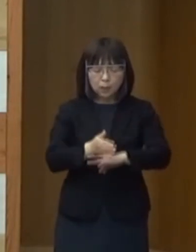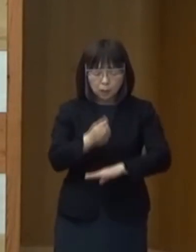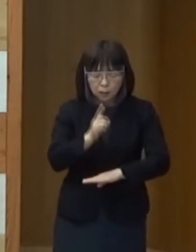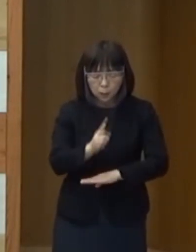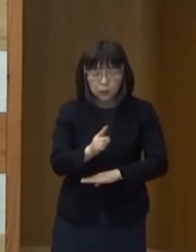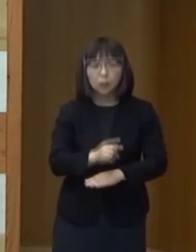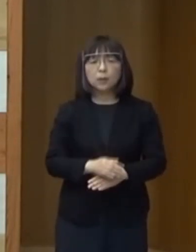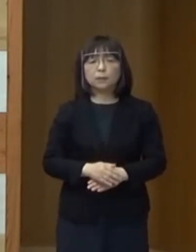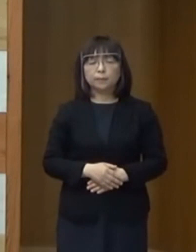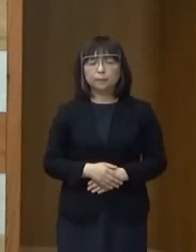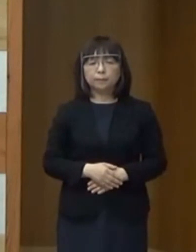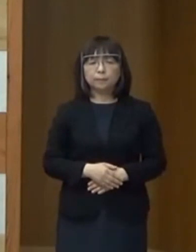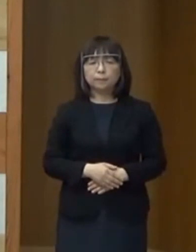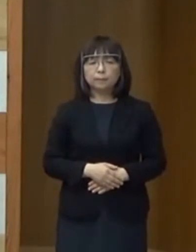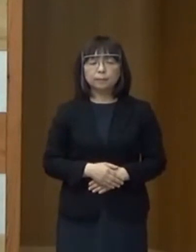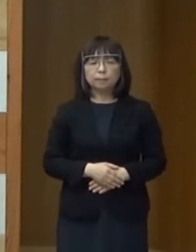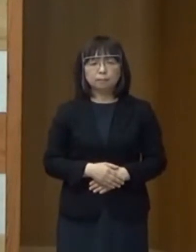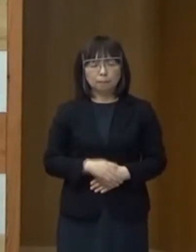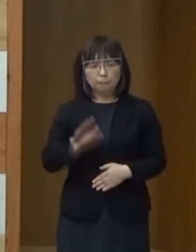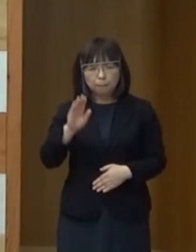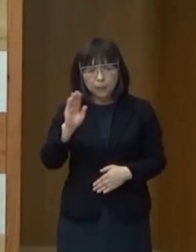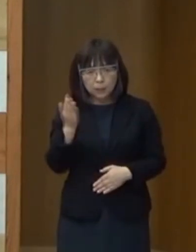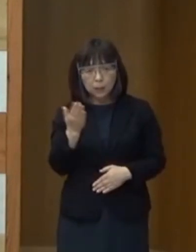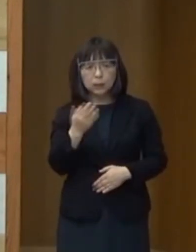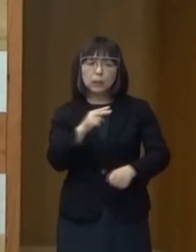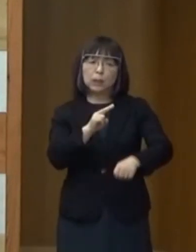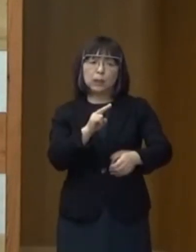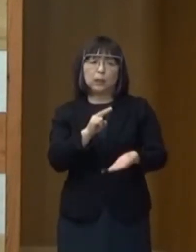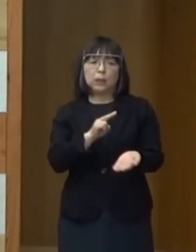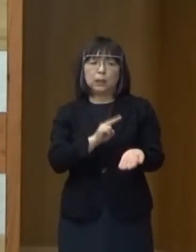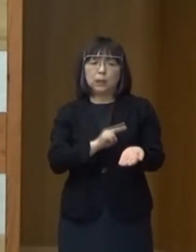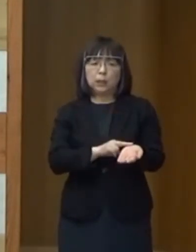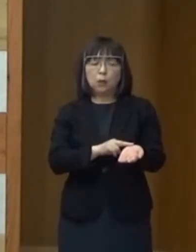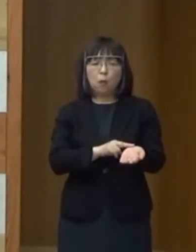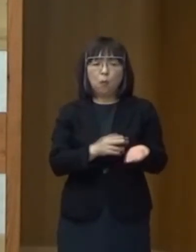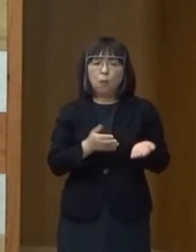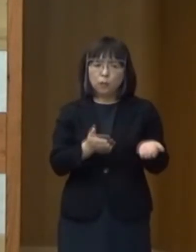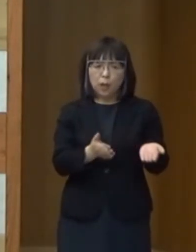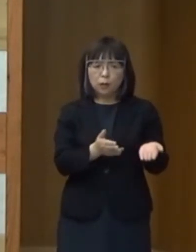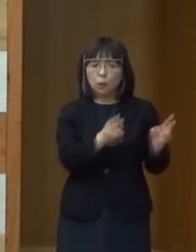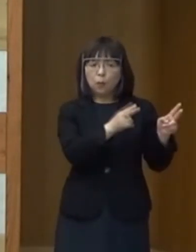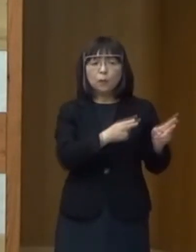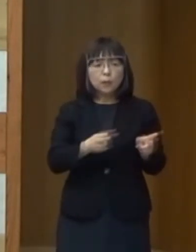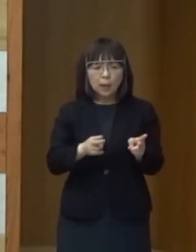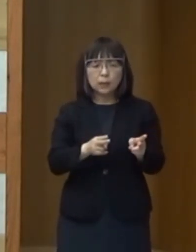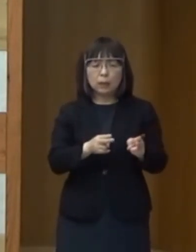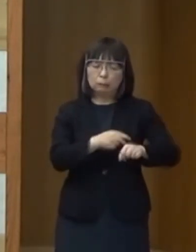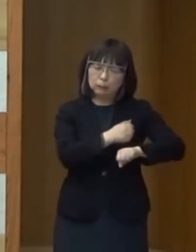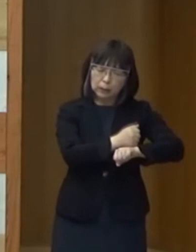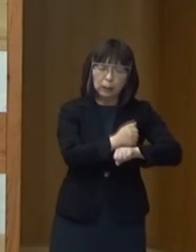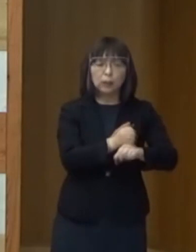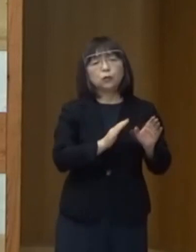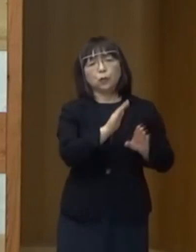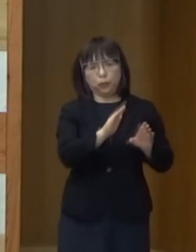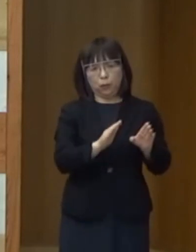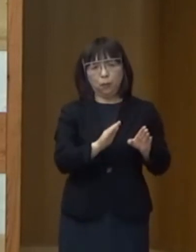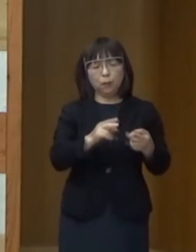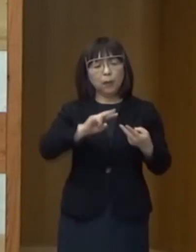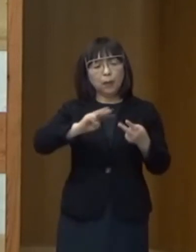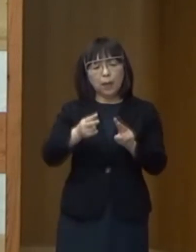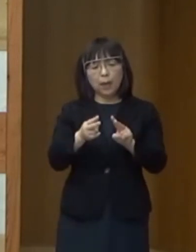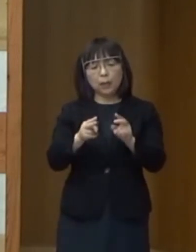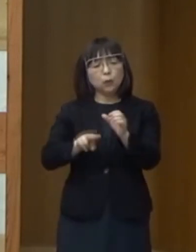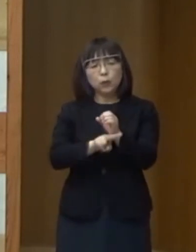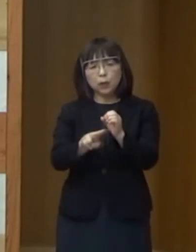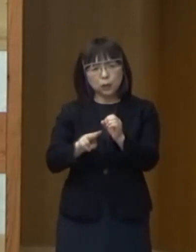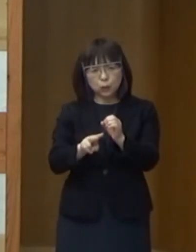し上げます。しかしながら、医療提供体制は依然として厳しい状況がございます。また、変異株への警戒、